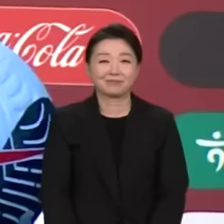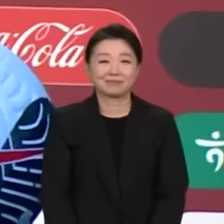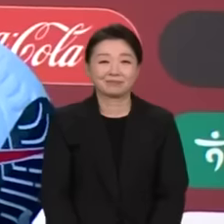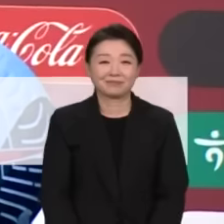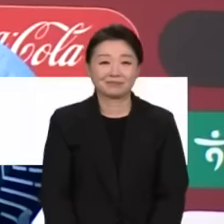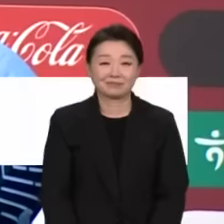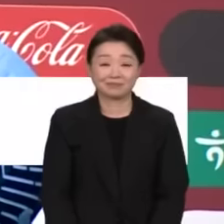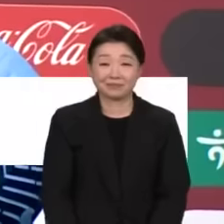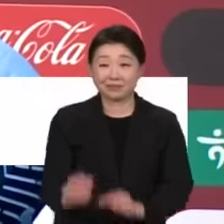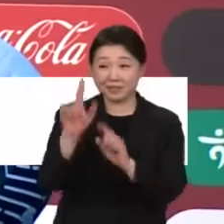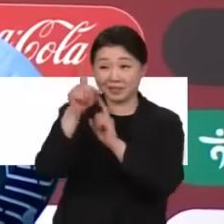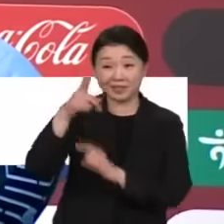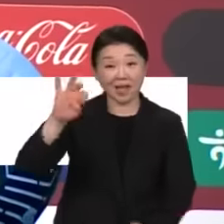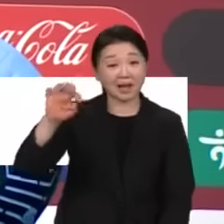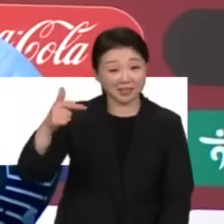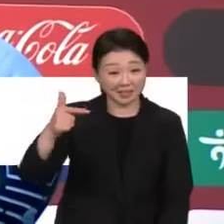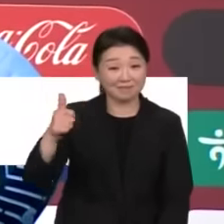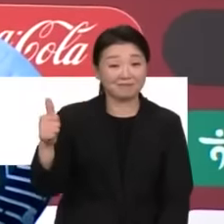강인 선수가 분명히